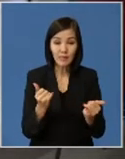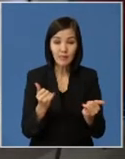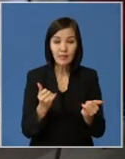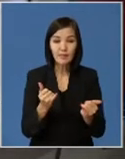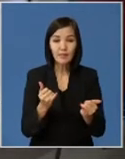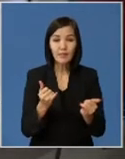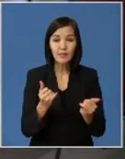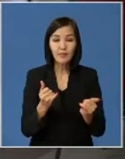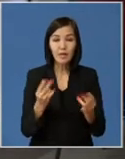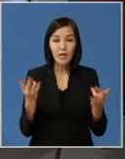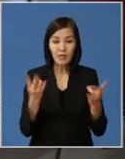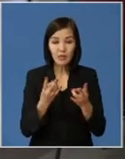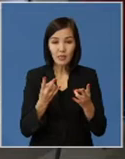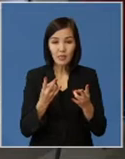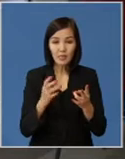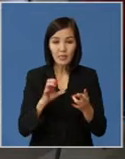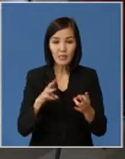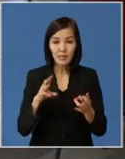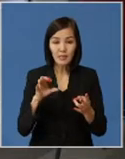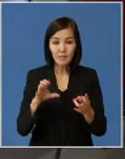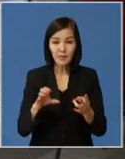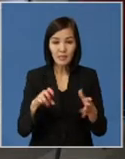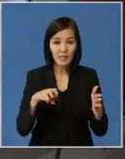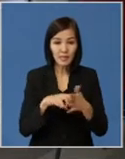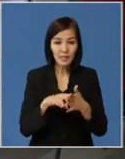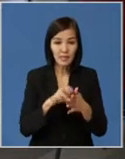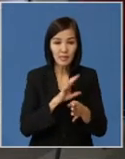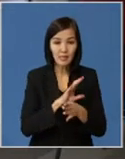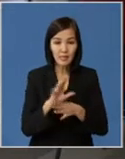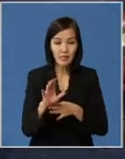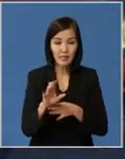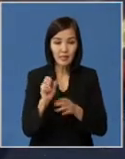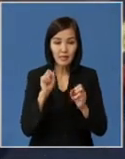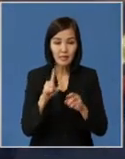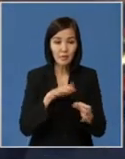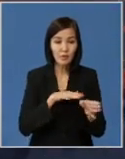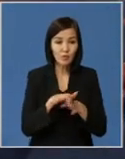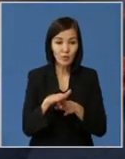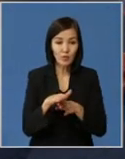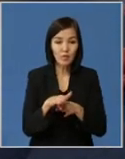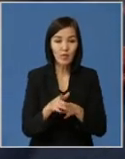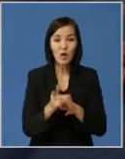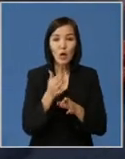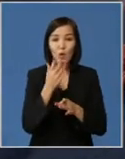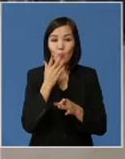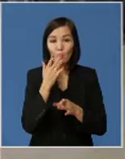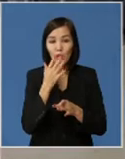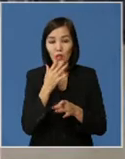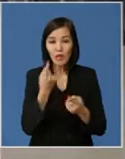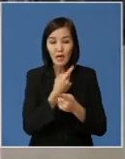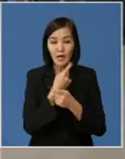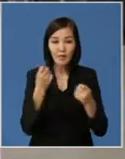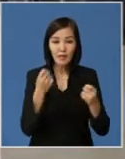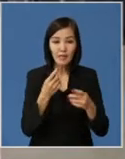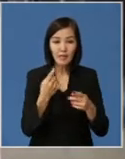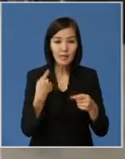мүліктің тиісті объектісін тауып, SMS немесе ЭЦК арқылы тапсырысын растайды. Бұл ұлттық ақпараттық технологиялар акционерлік қоғам